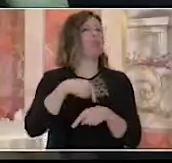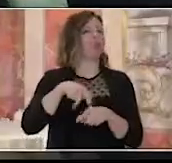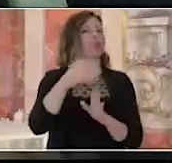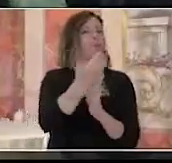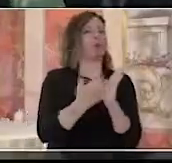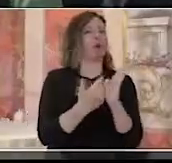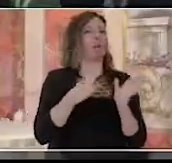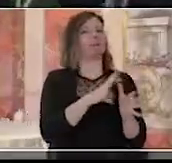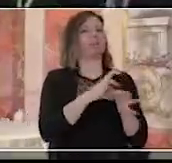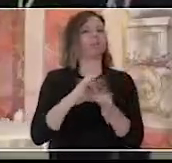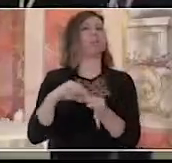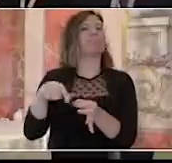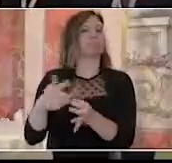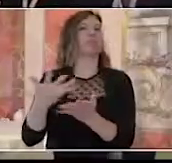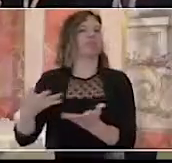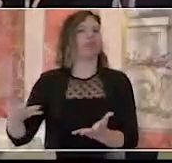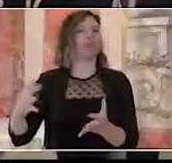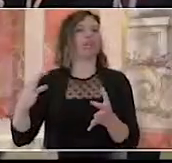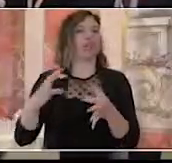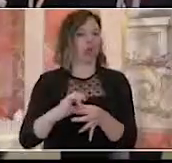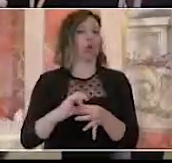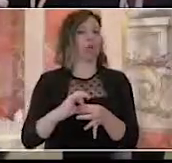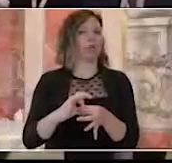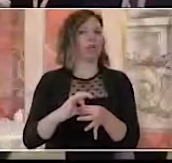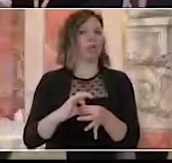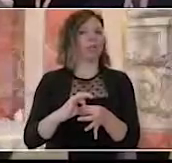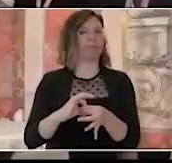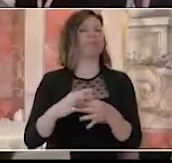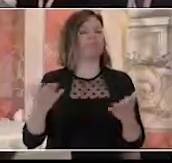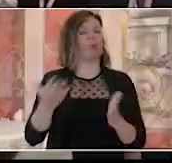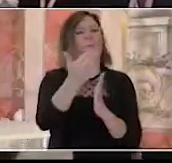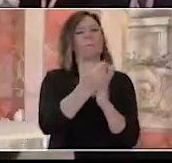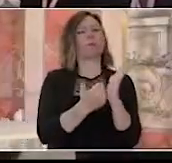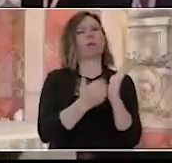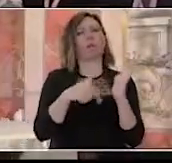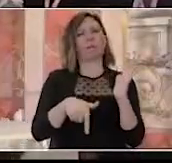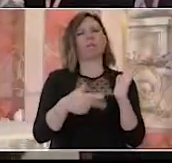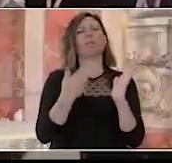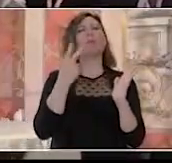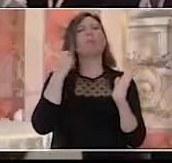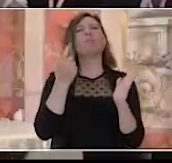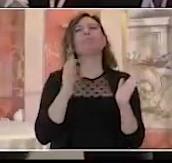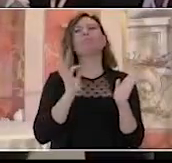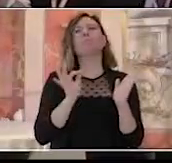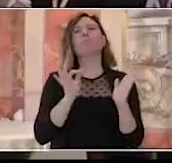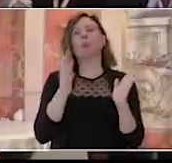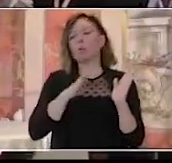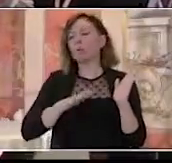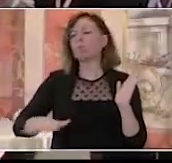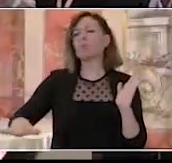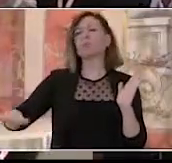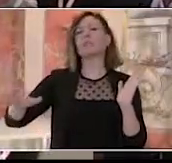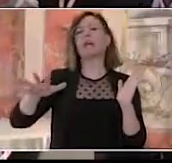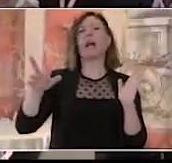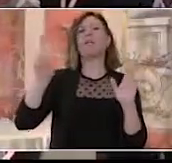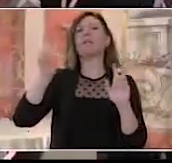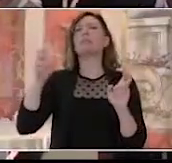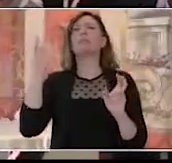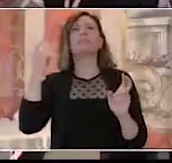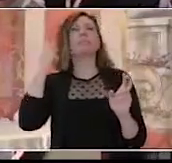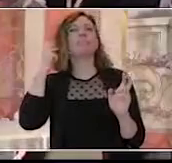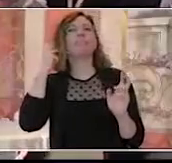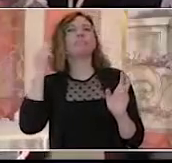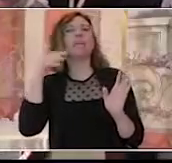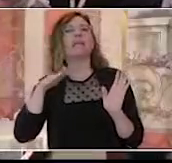è innegabile che sia stata costruita cercando di ascoltare, creando tavoli tematici, cercando di stare